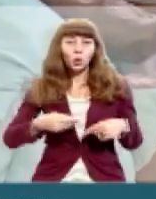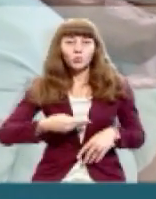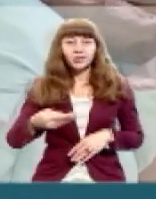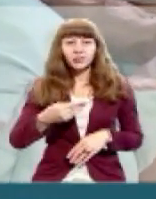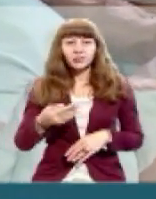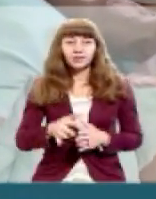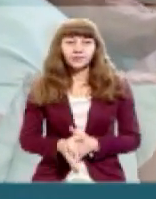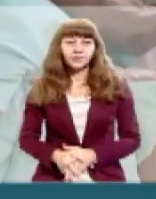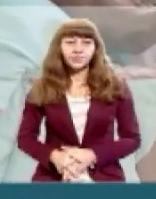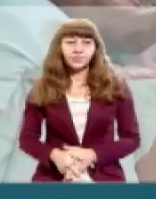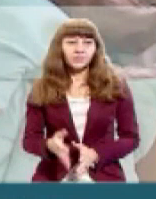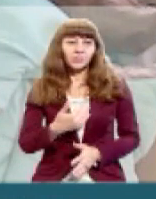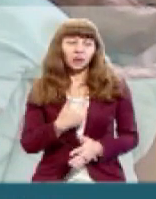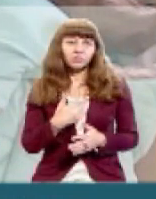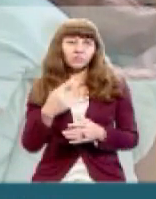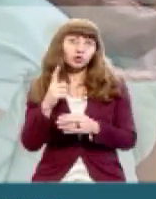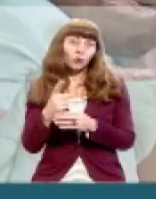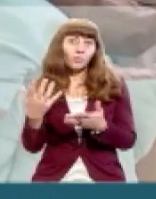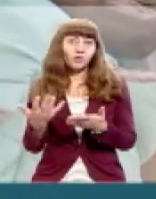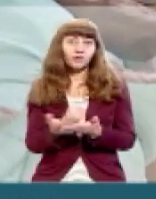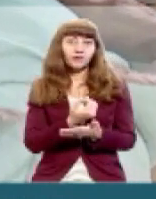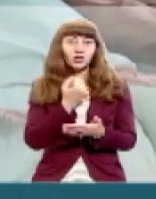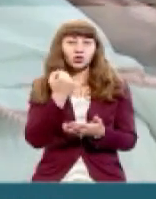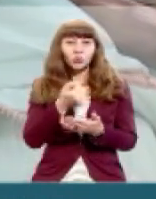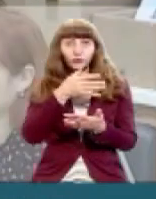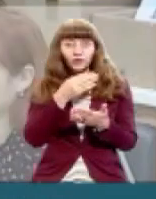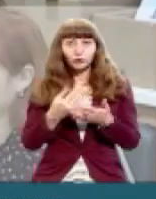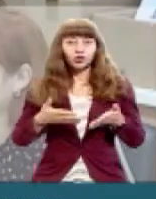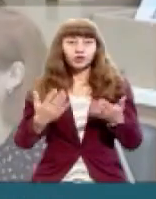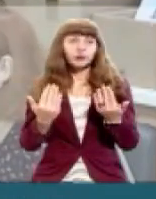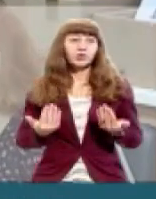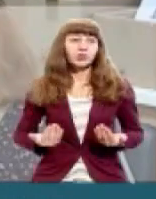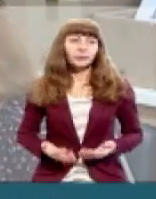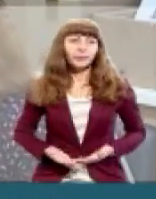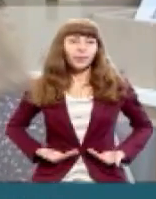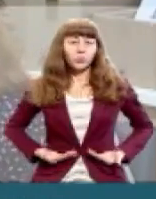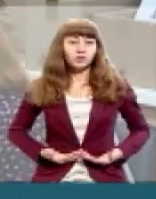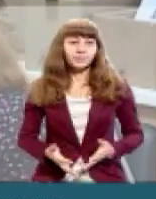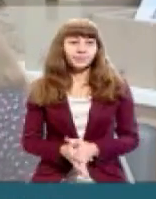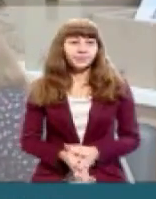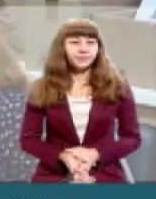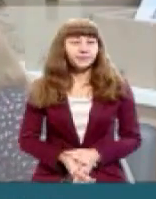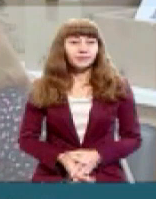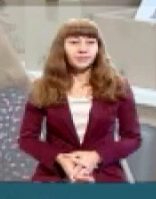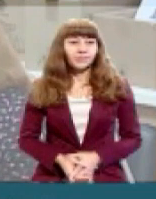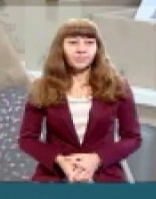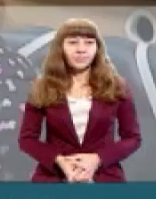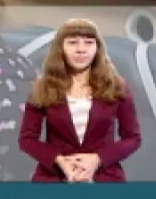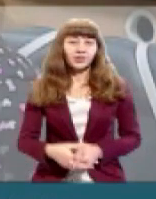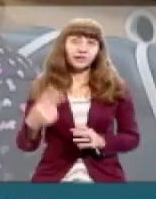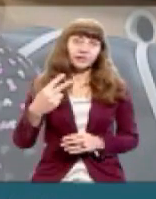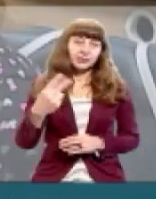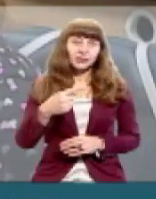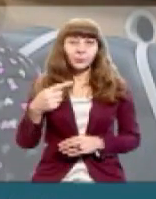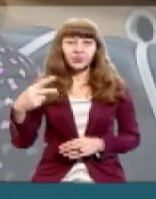жерге келіп отырмыз. Әрине толқып тұрмыз, гранттан үміттіміз. Өткен айдың 20-сына шілде айының 7-сіне дейін шығармашылық